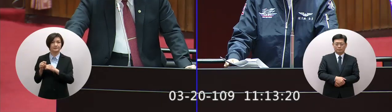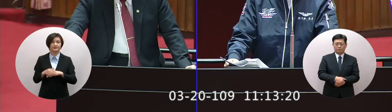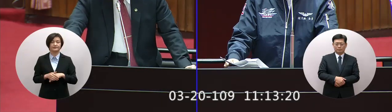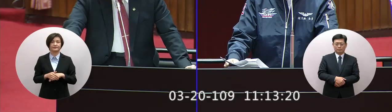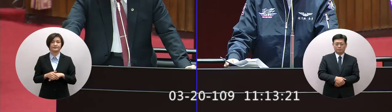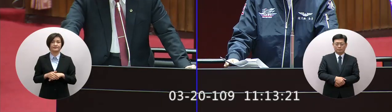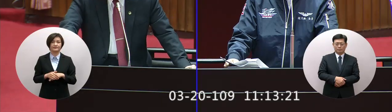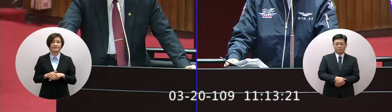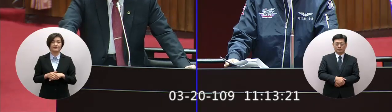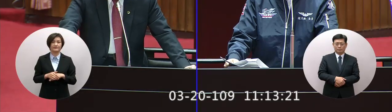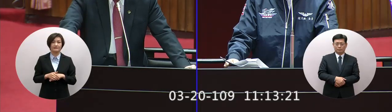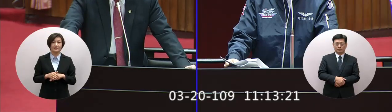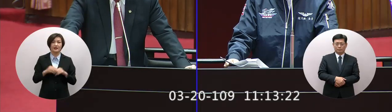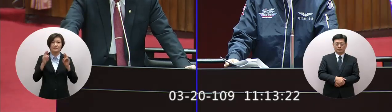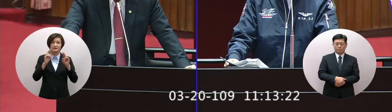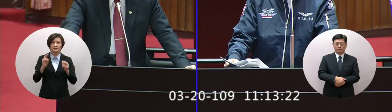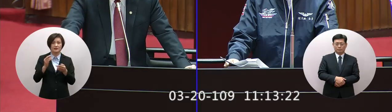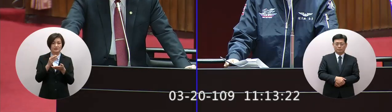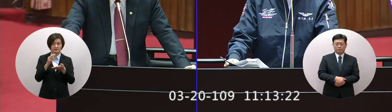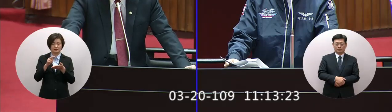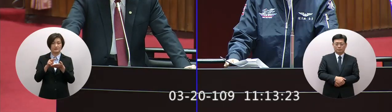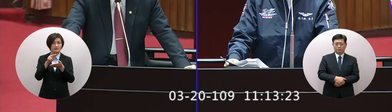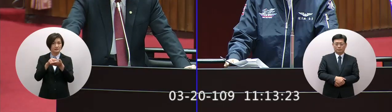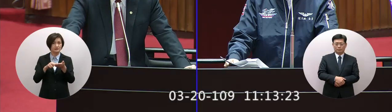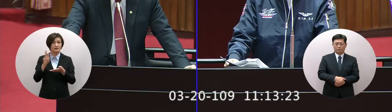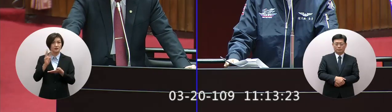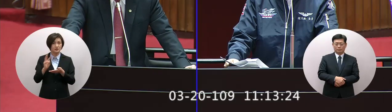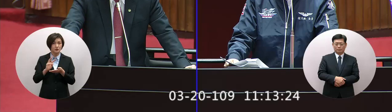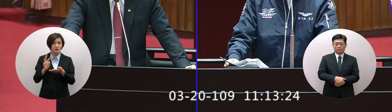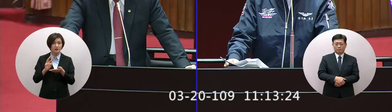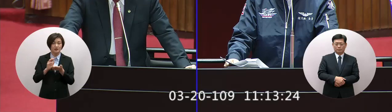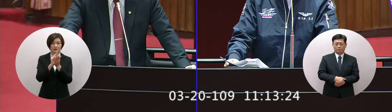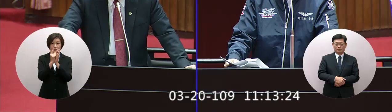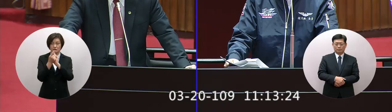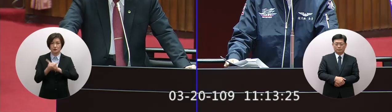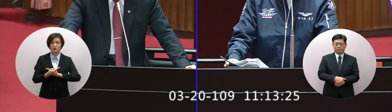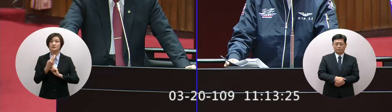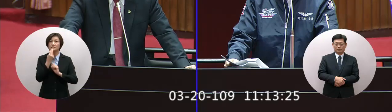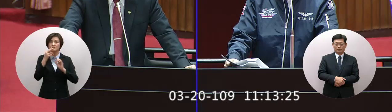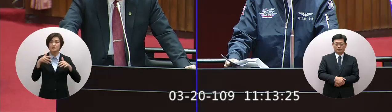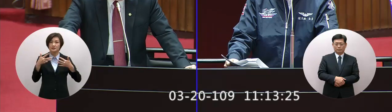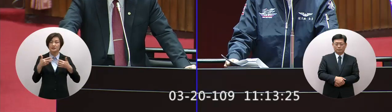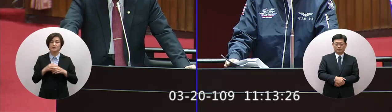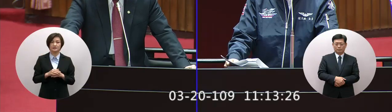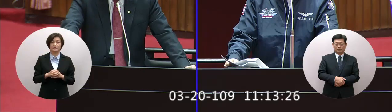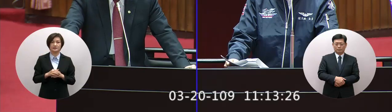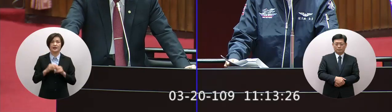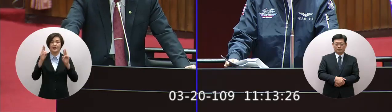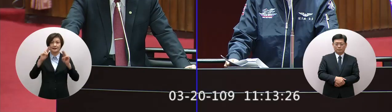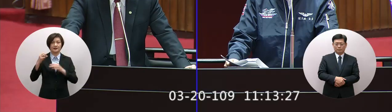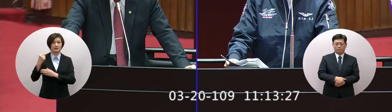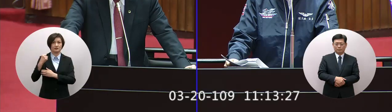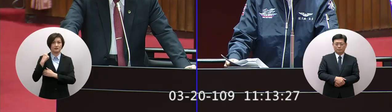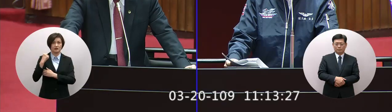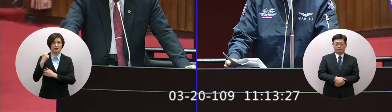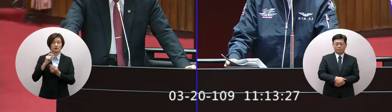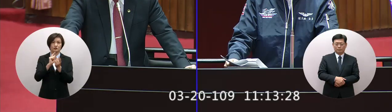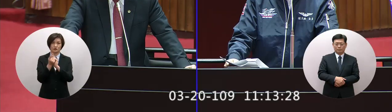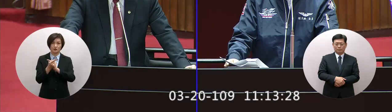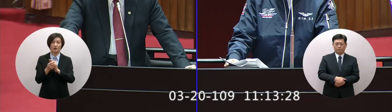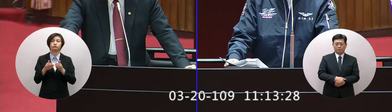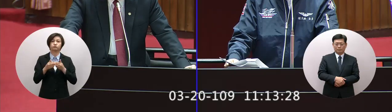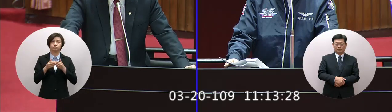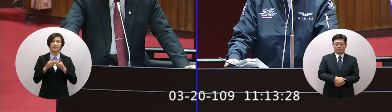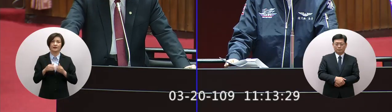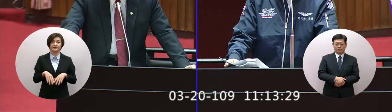呢是电解水来产氢，那这个部分呢就需要用电力去电解水。那这目前台